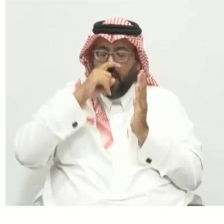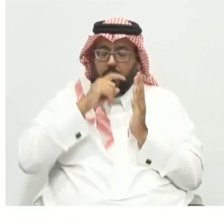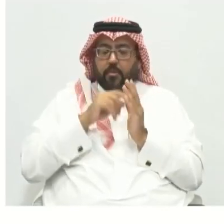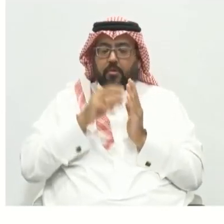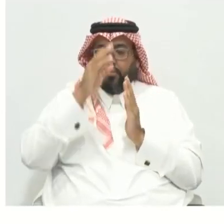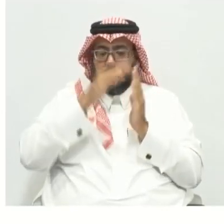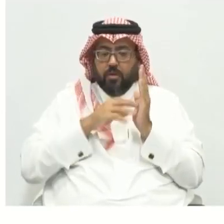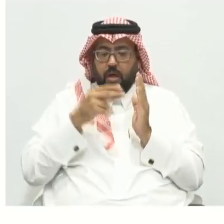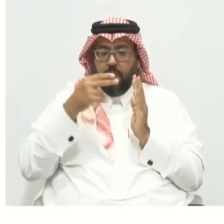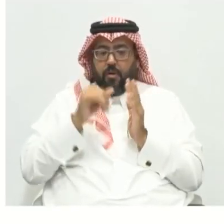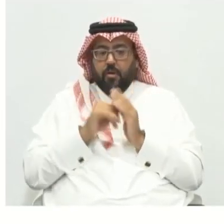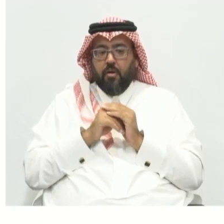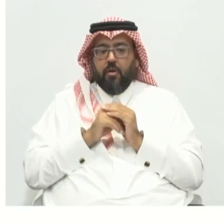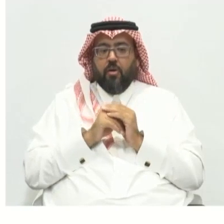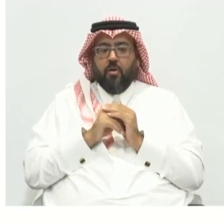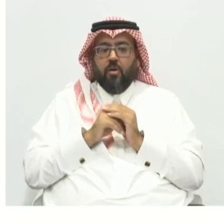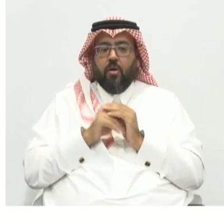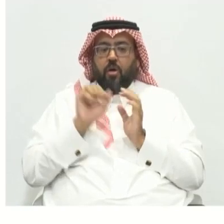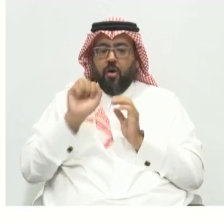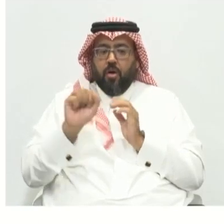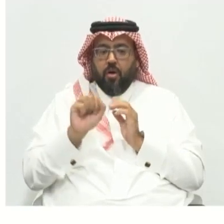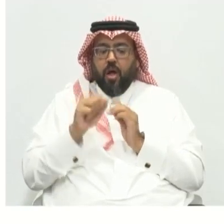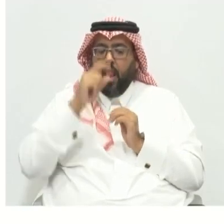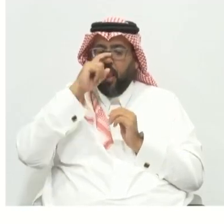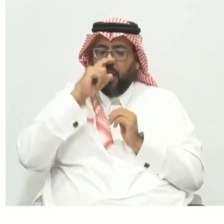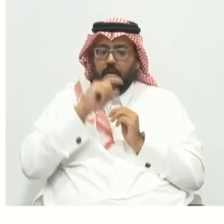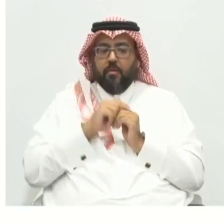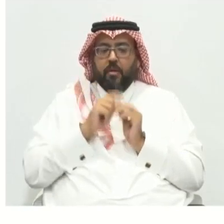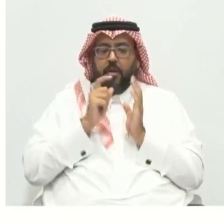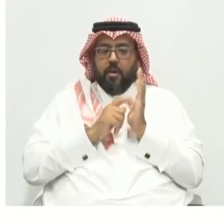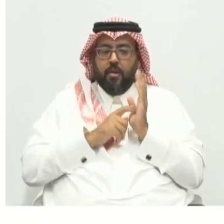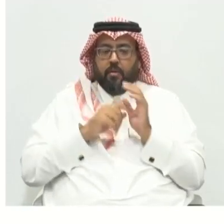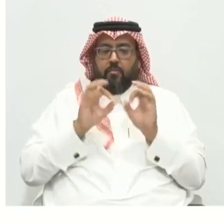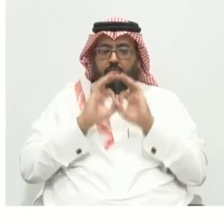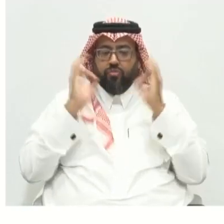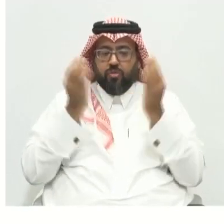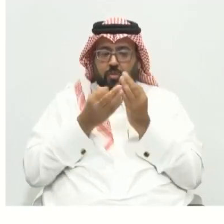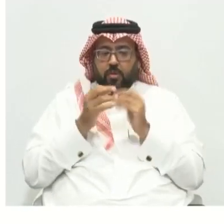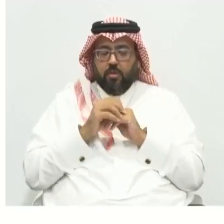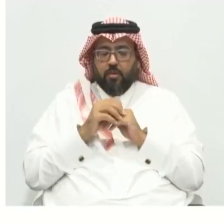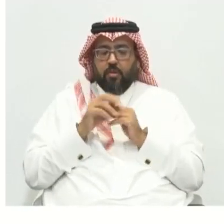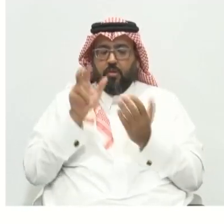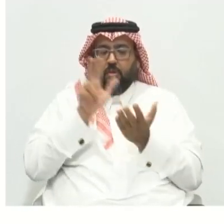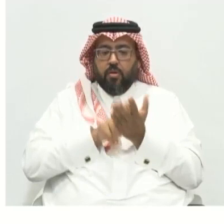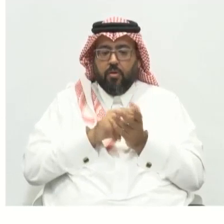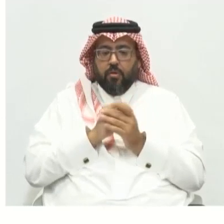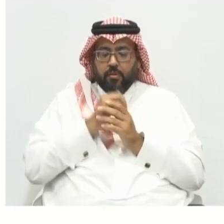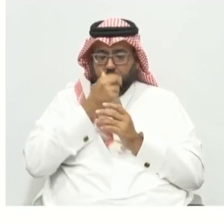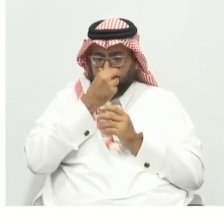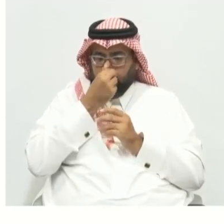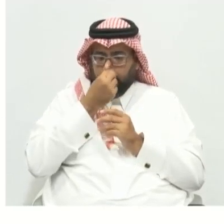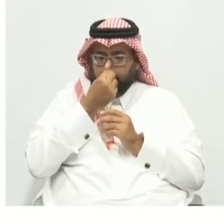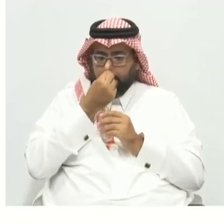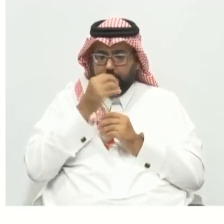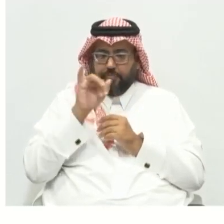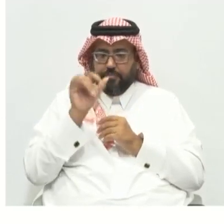في الدوله ينتج عنه حقوق او التزام وتنظيم لانشطه المجتمع وجزاءات تطبق على على من